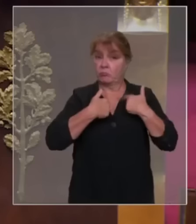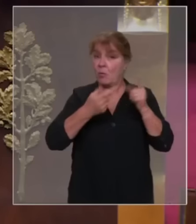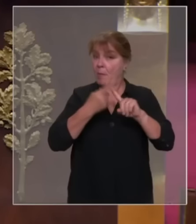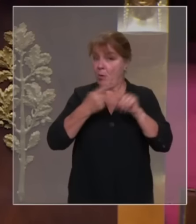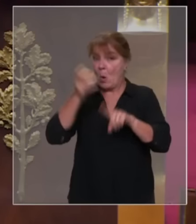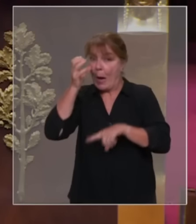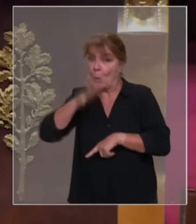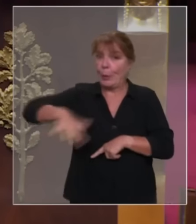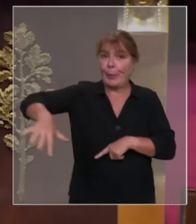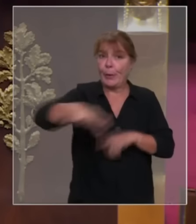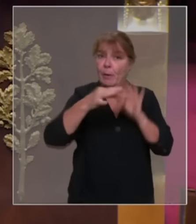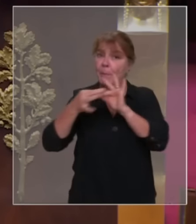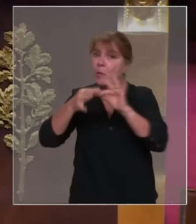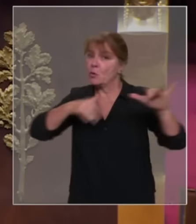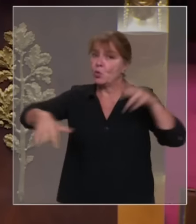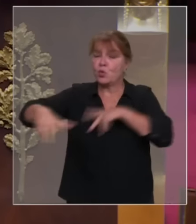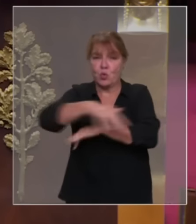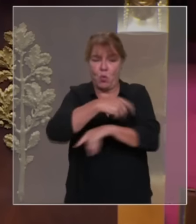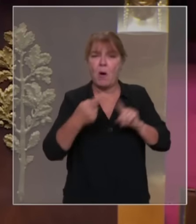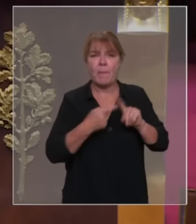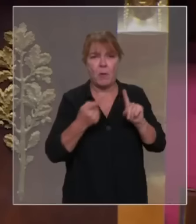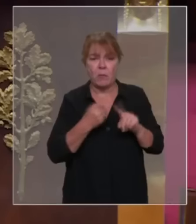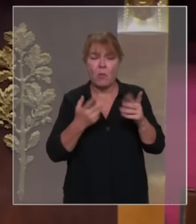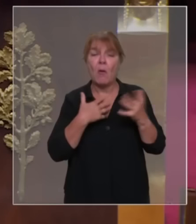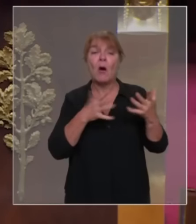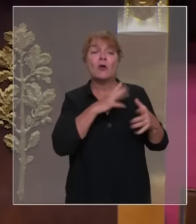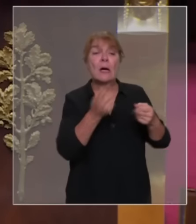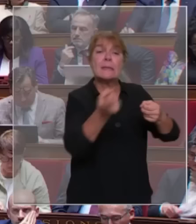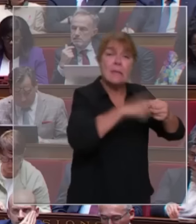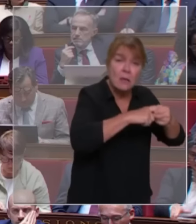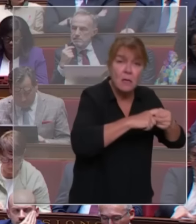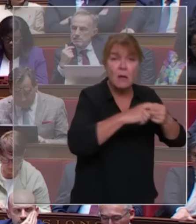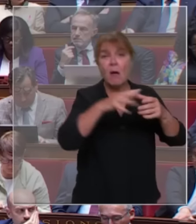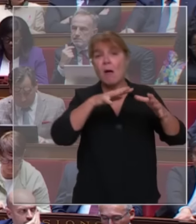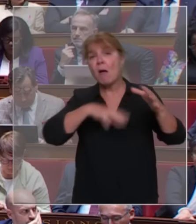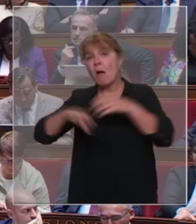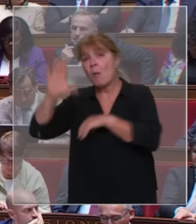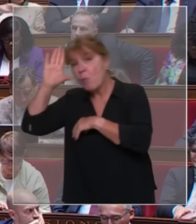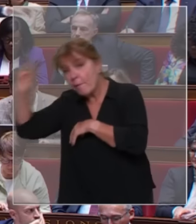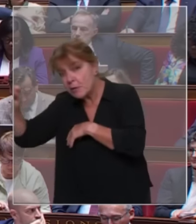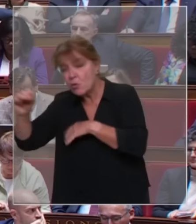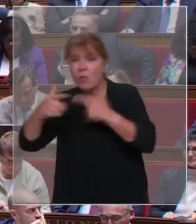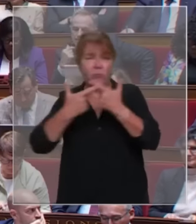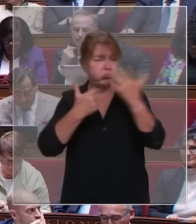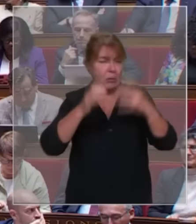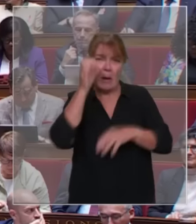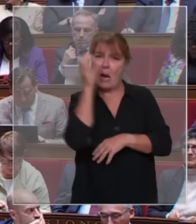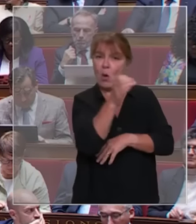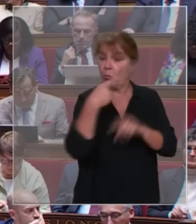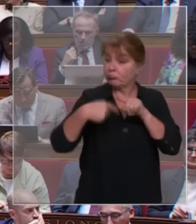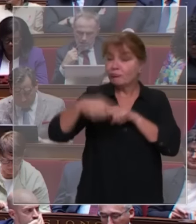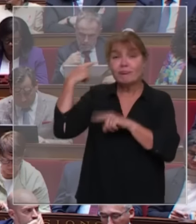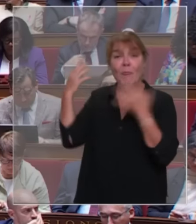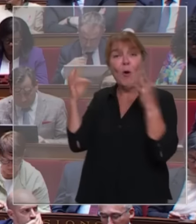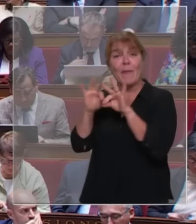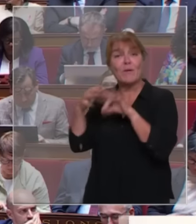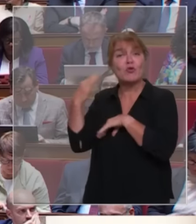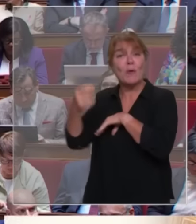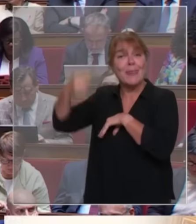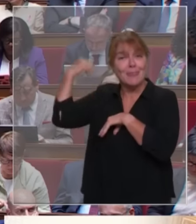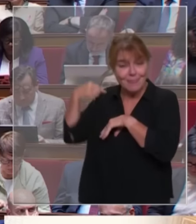l'écoute à tous les partenaires syndicaux et professionnels que j'ai vus cette semaine. Je pense que